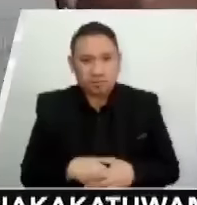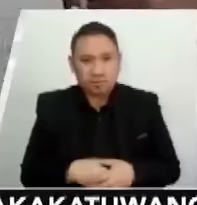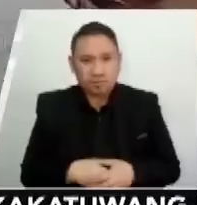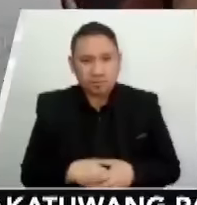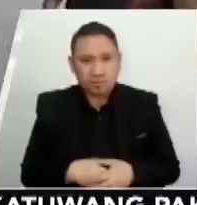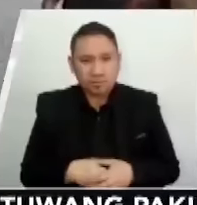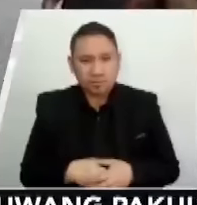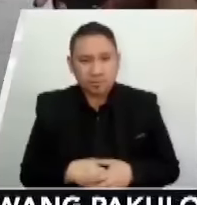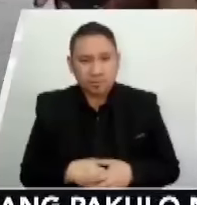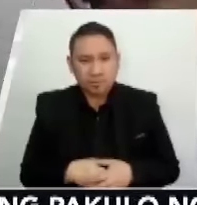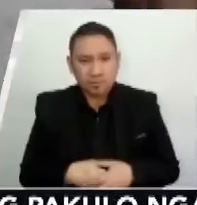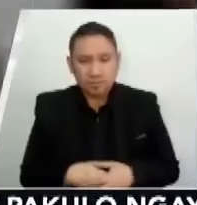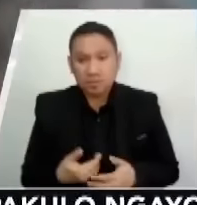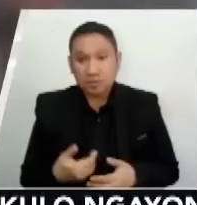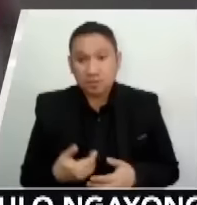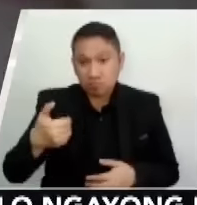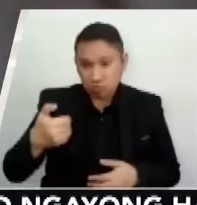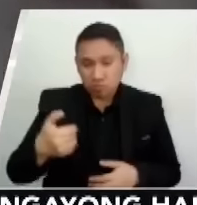Pabango, lighter.